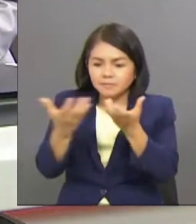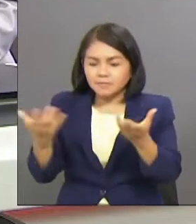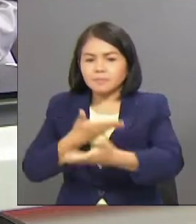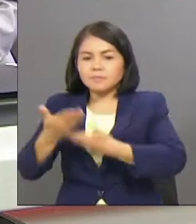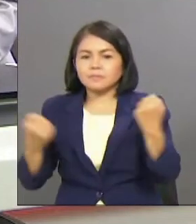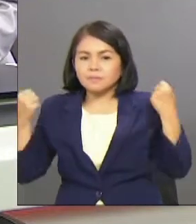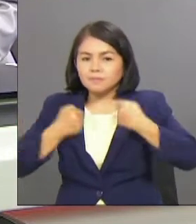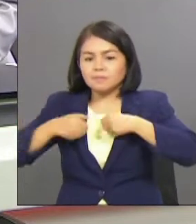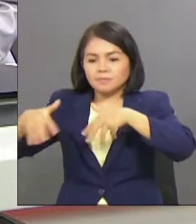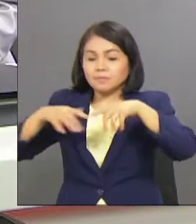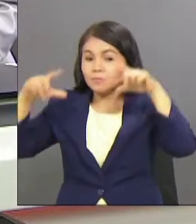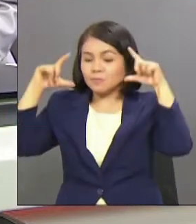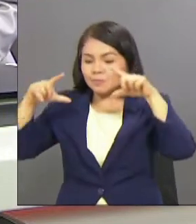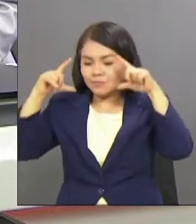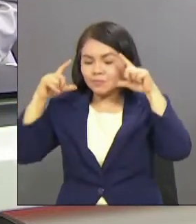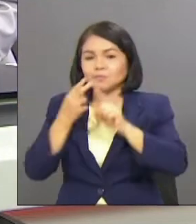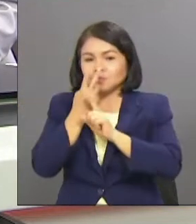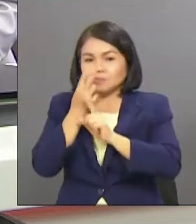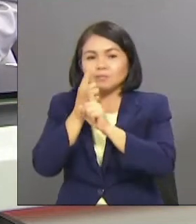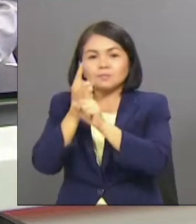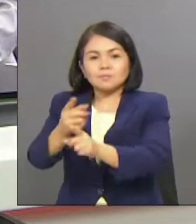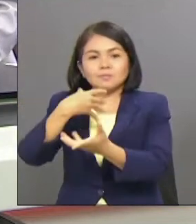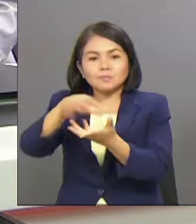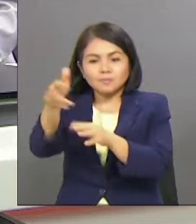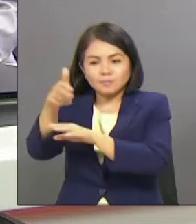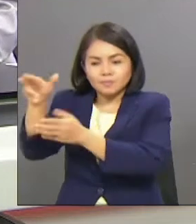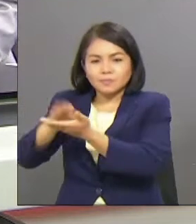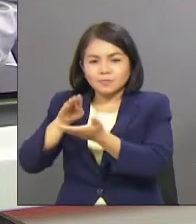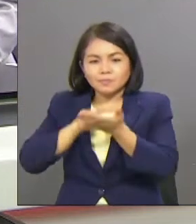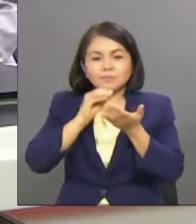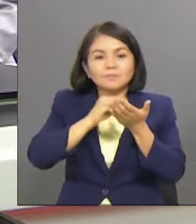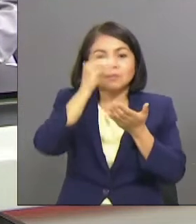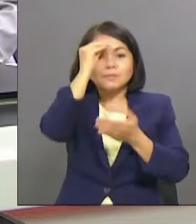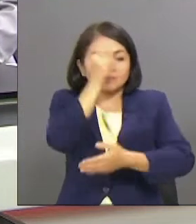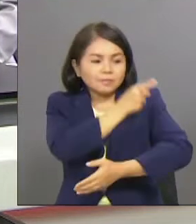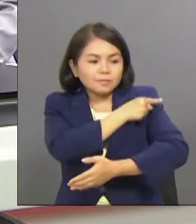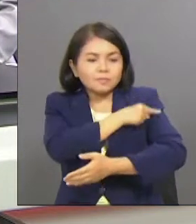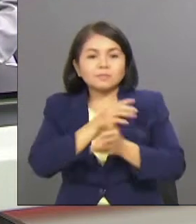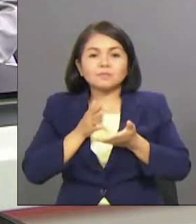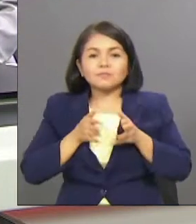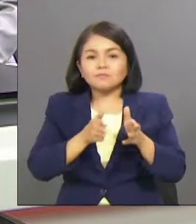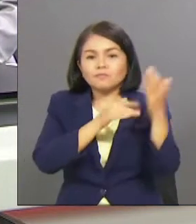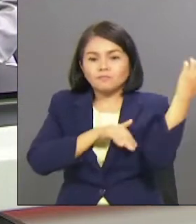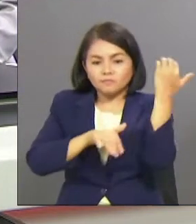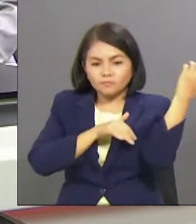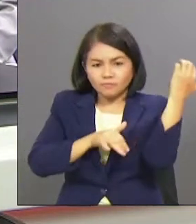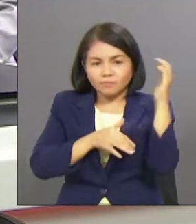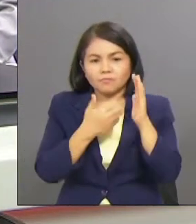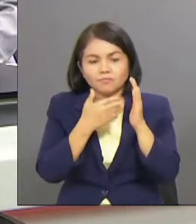พื้นเมืองที่ขึ้นชื่อติดตามกับน้องๆ นักศึกษาเทคโนโลยีการศึกษาและคอมพิวเตอร์มหาวิทยาลัยราชภัฏอุตรดิตถ์